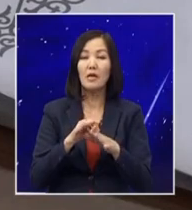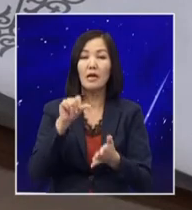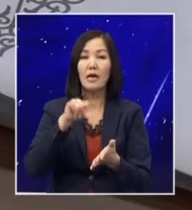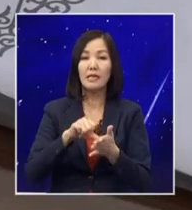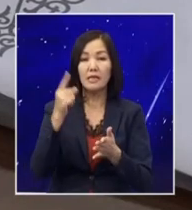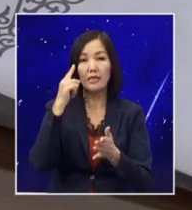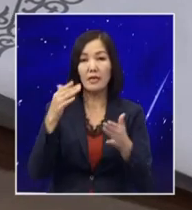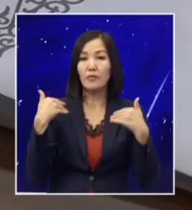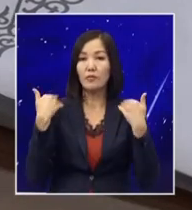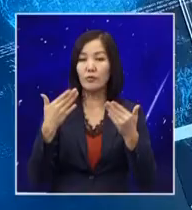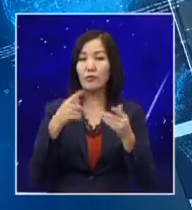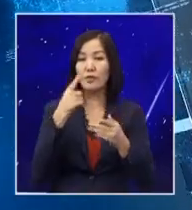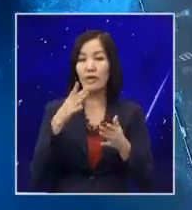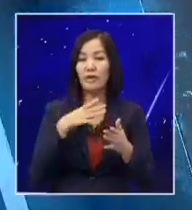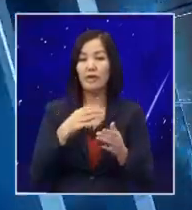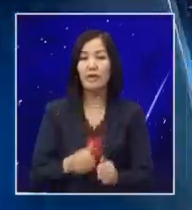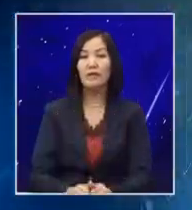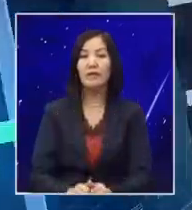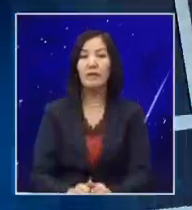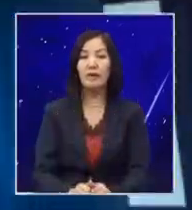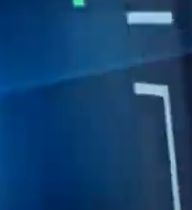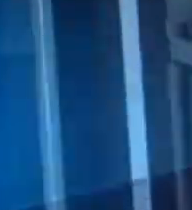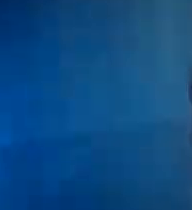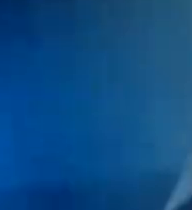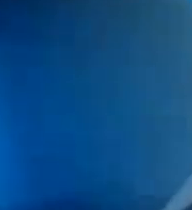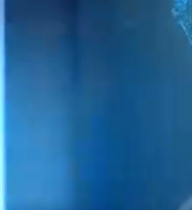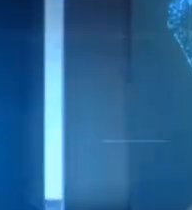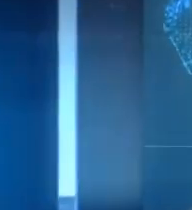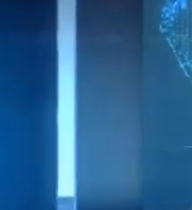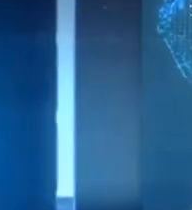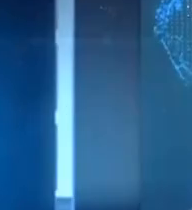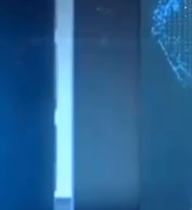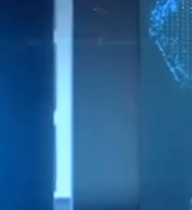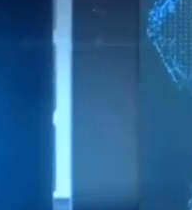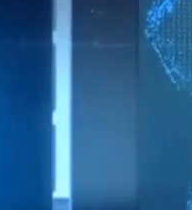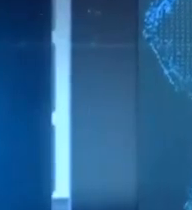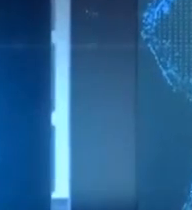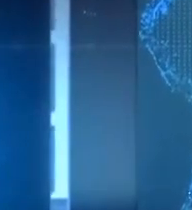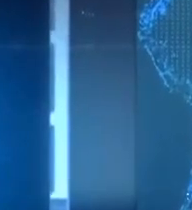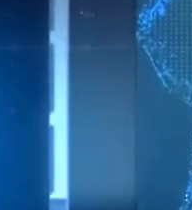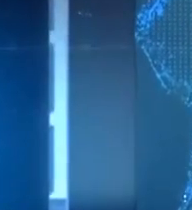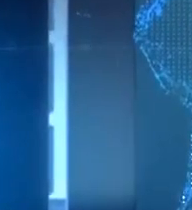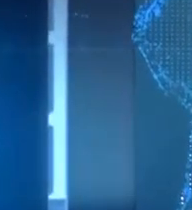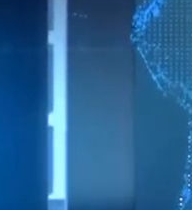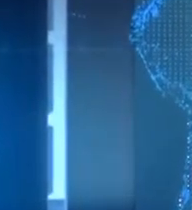білдіріп, ұсыныстарын жеткізді. Меруерт Қыдырбайқызы, Надир Хамзин, Жетісу телеарнасы.